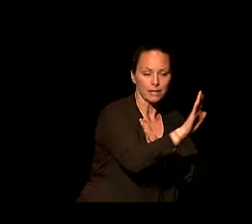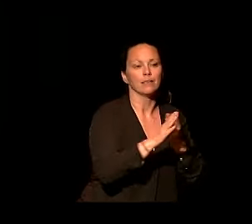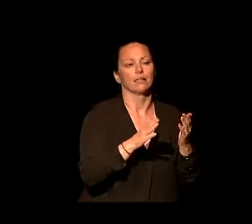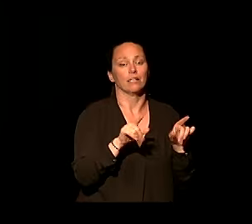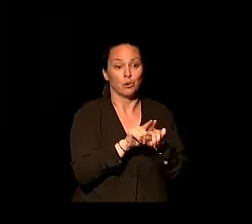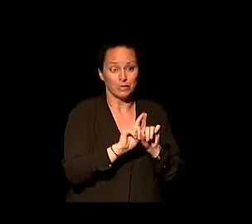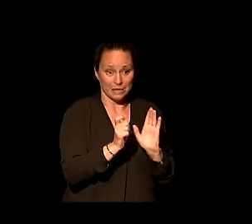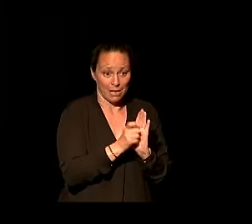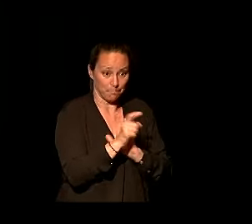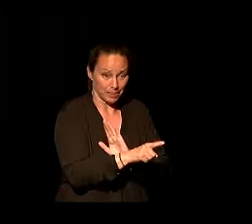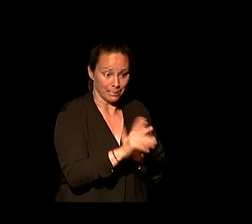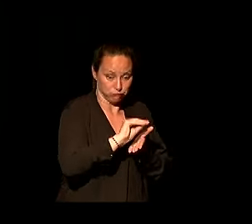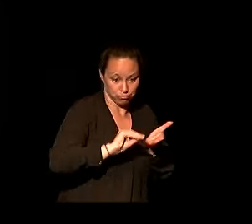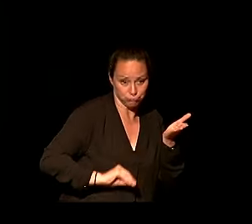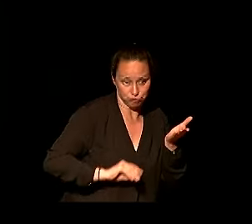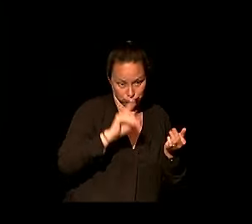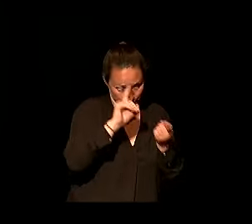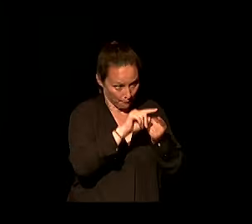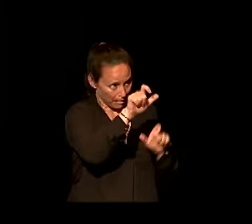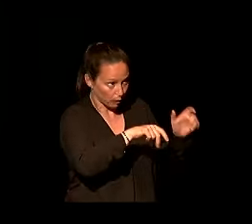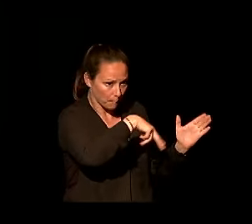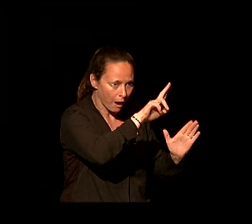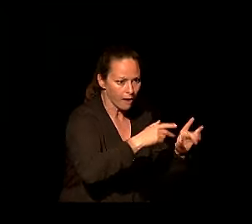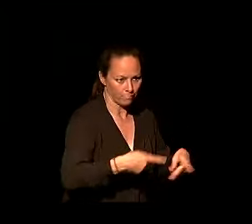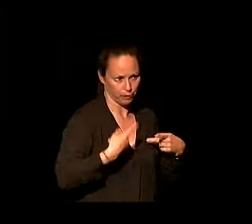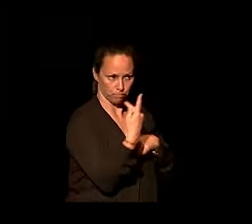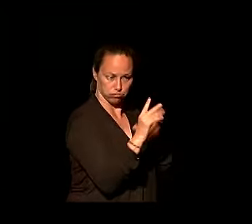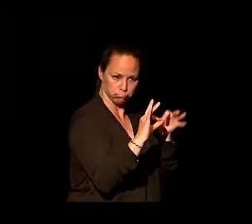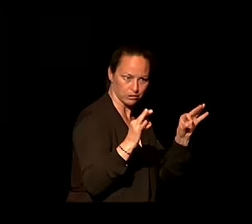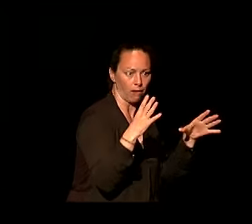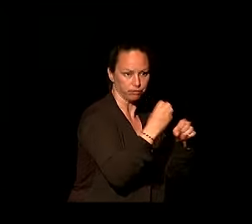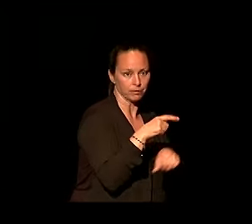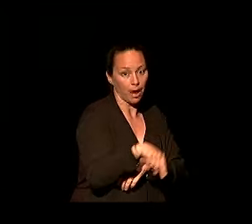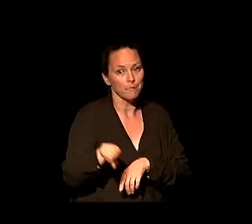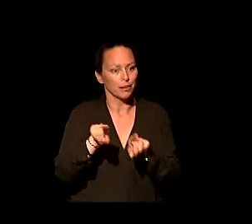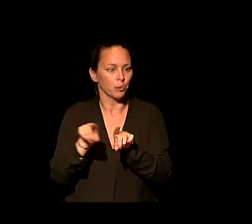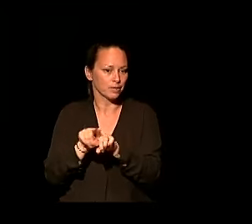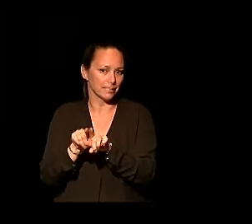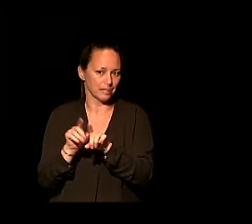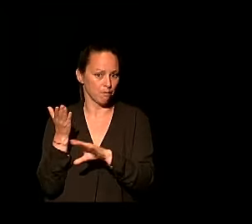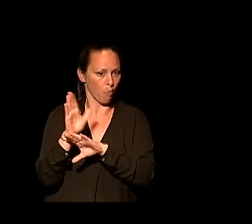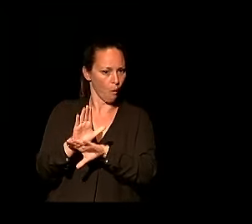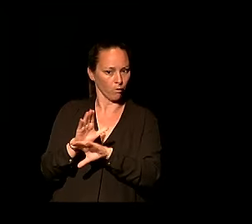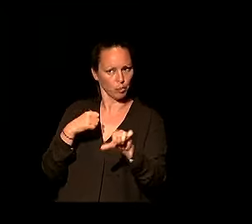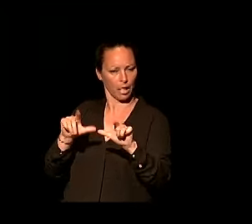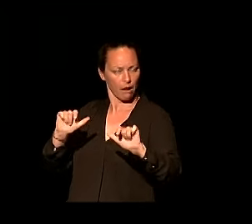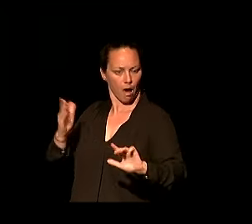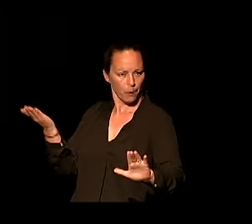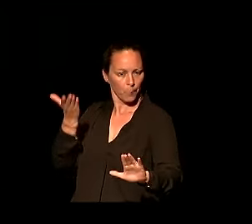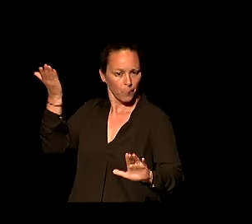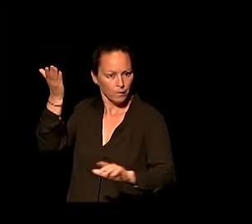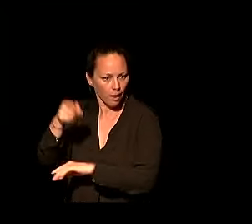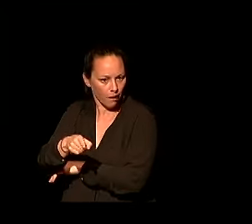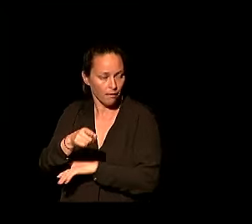faites, hein, c'est une vision hagiographique quasiment de la modernité, dont l'impressionnisme